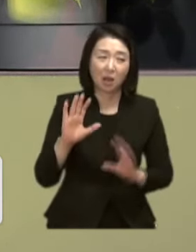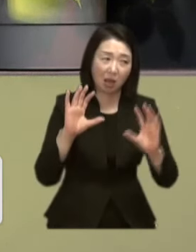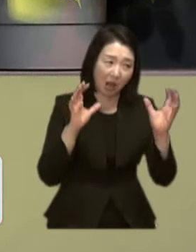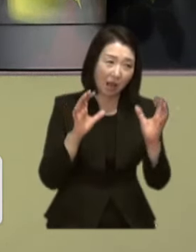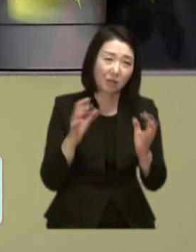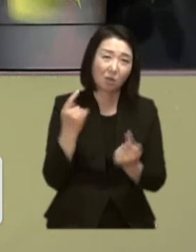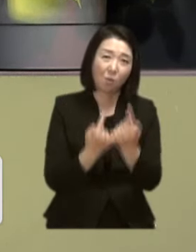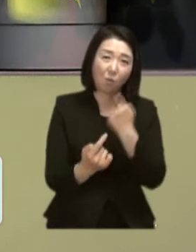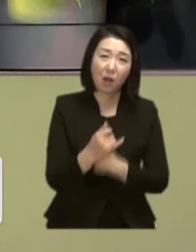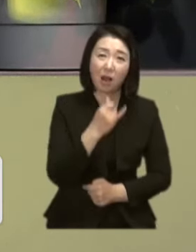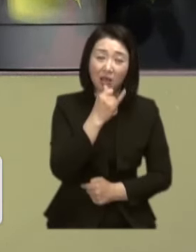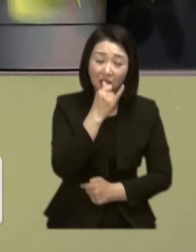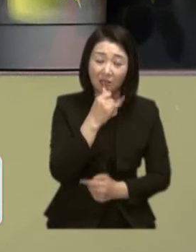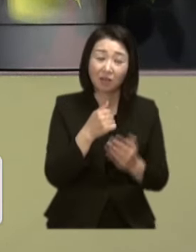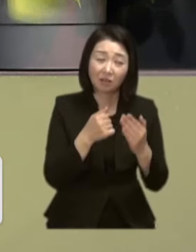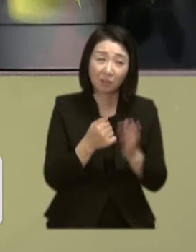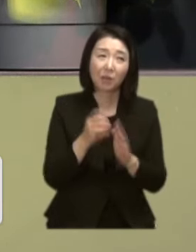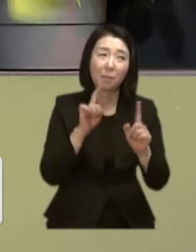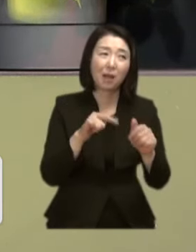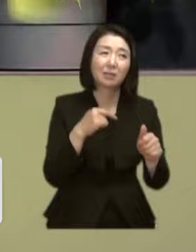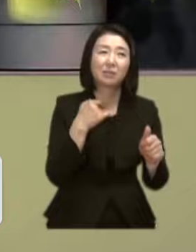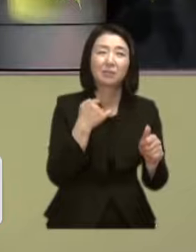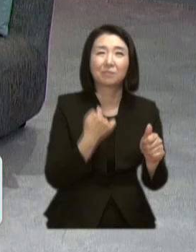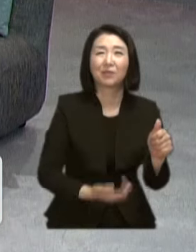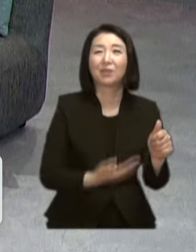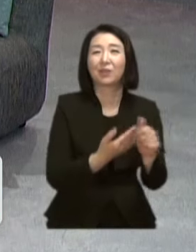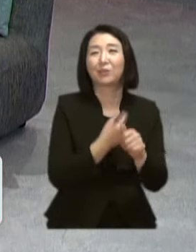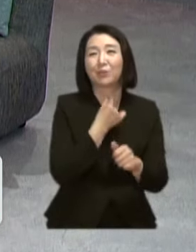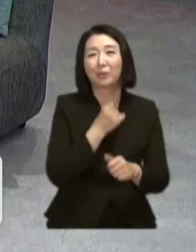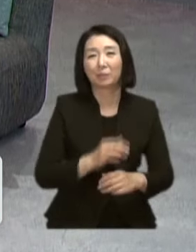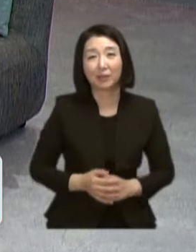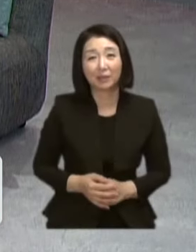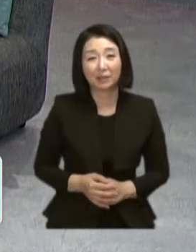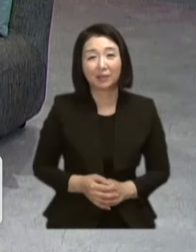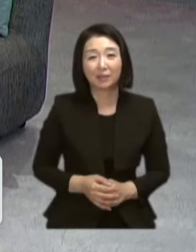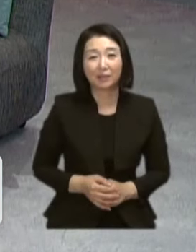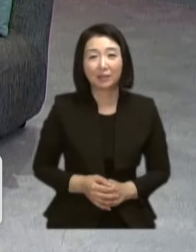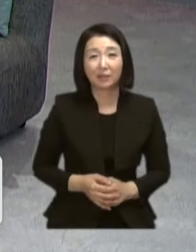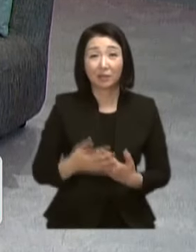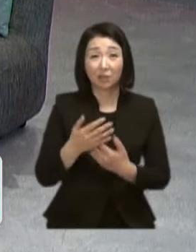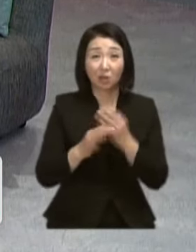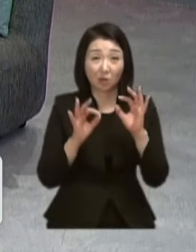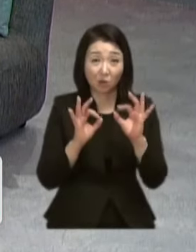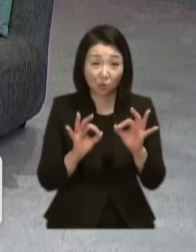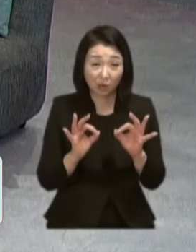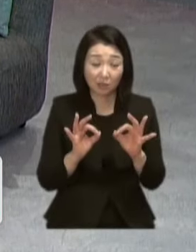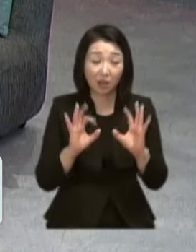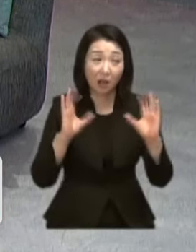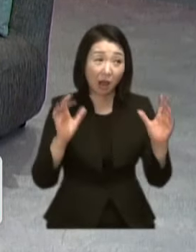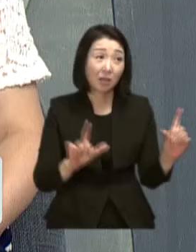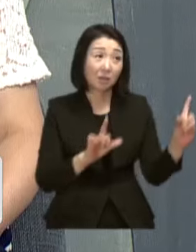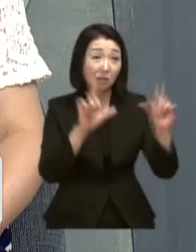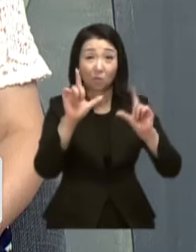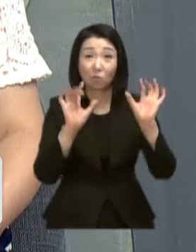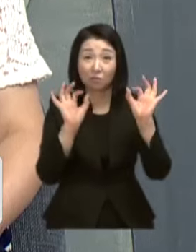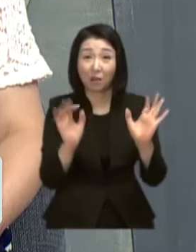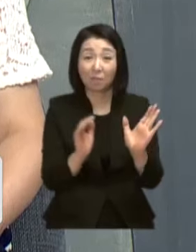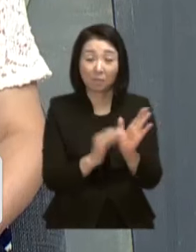가르치고 주의 사역에 동참했으면 좀 좋겠습니다. 네. 저희가 화면을 통해서 아이들이 이제 어떻게 지내는지 봤잖아요.